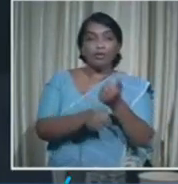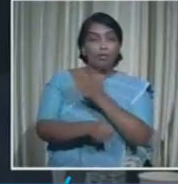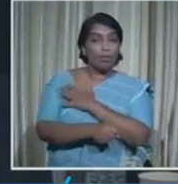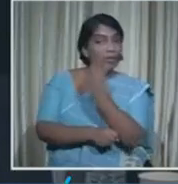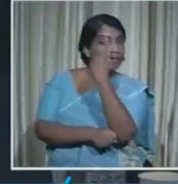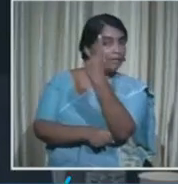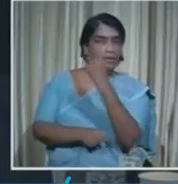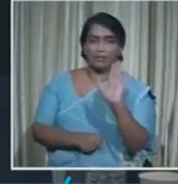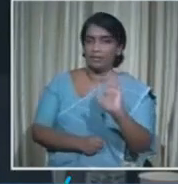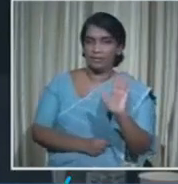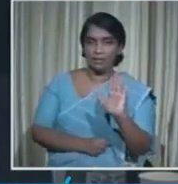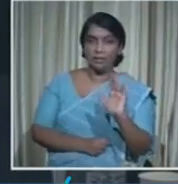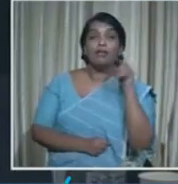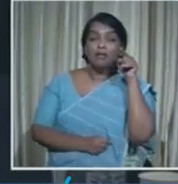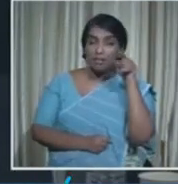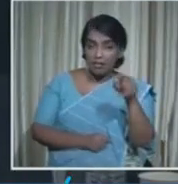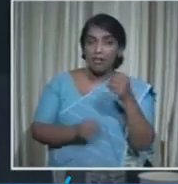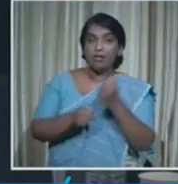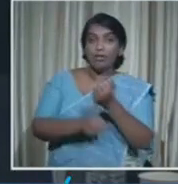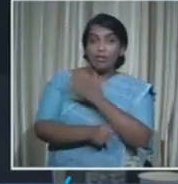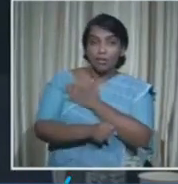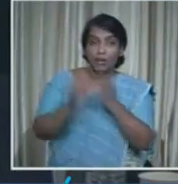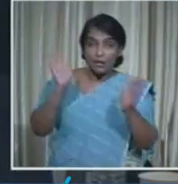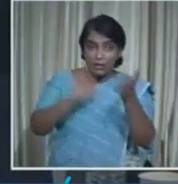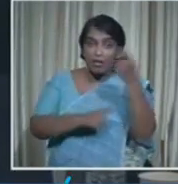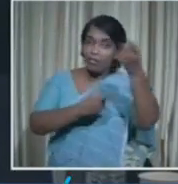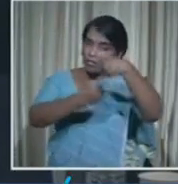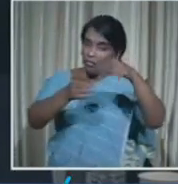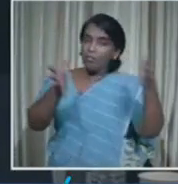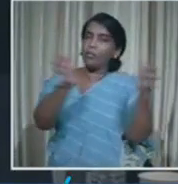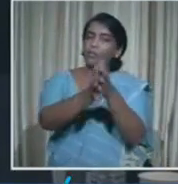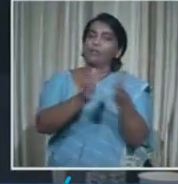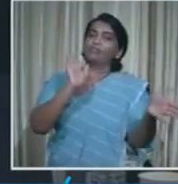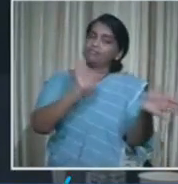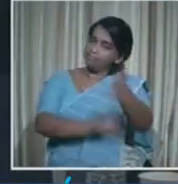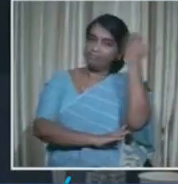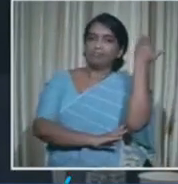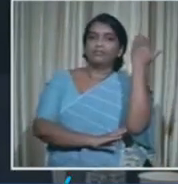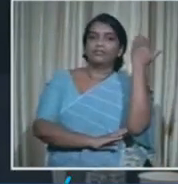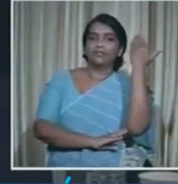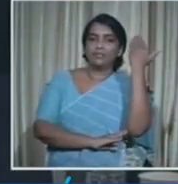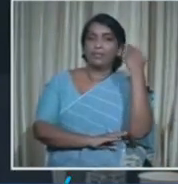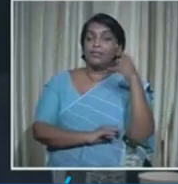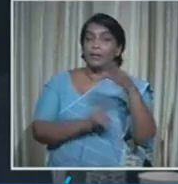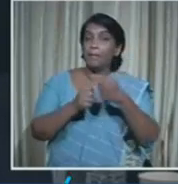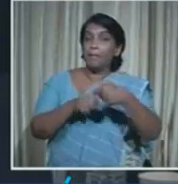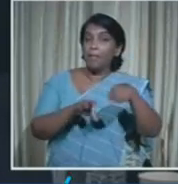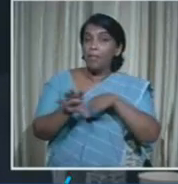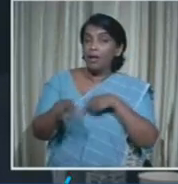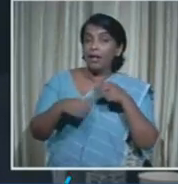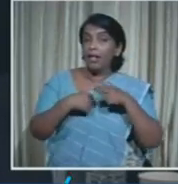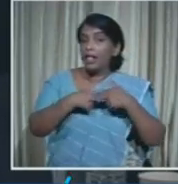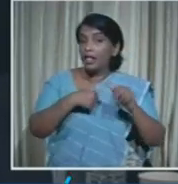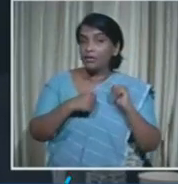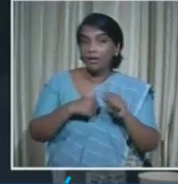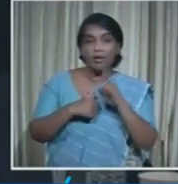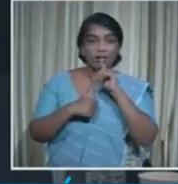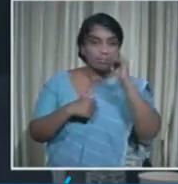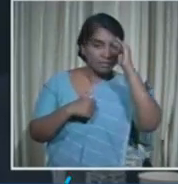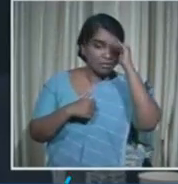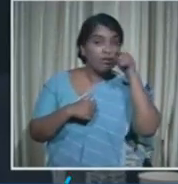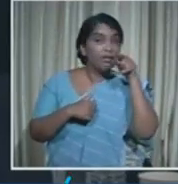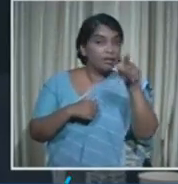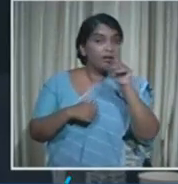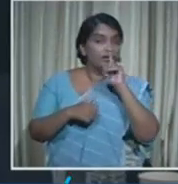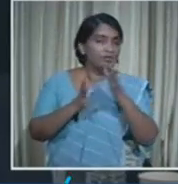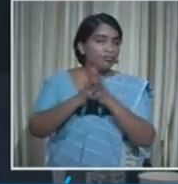නෙවෙයි තමුන්නාසලා ගෝටාවේ යනවා නම් තමුන්නාසලා තෙතුමයික යන්න ඕනේ මේකට ප්‍රධාන හේතුව කතානායකතුමා මේ කියන